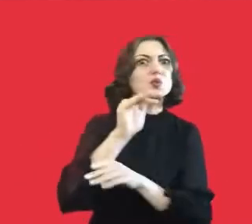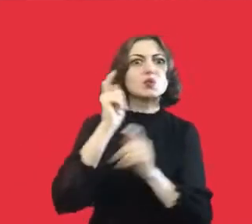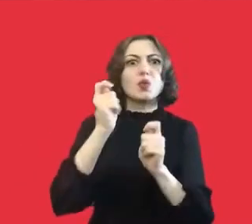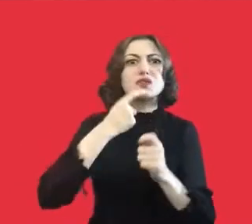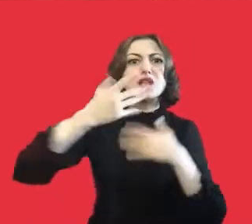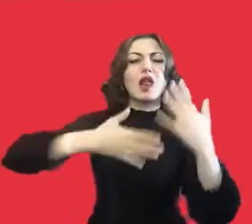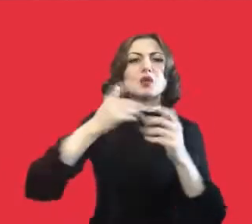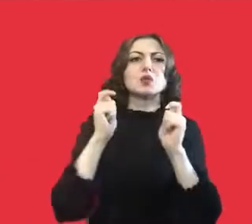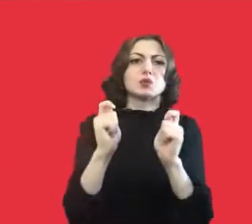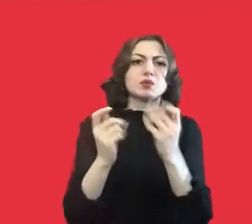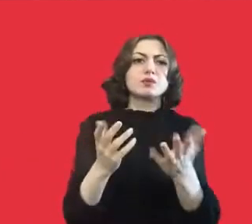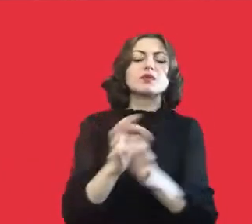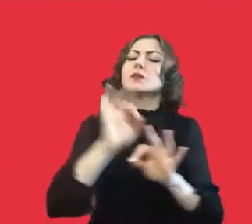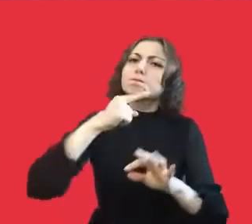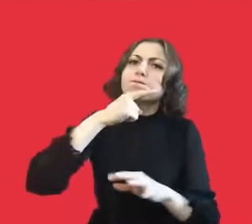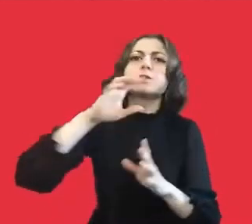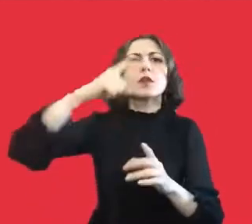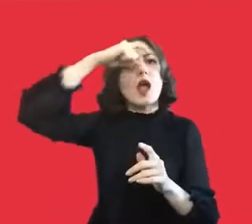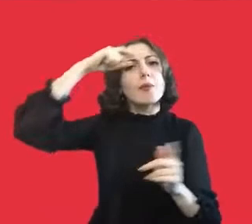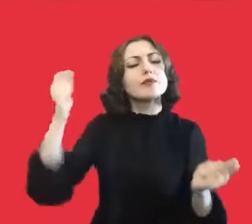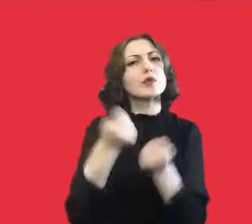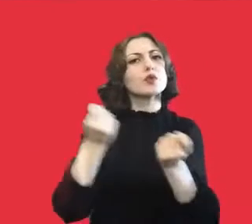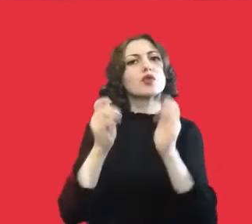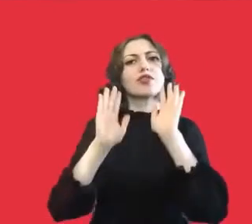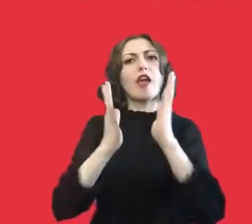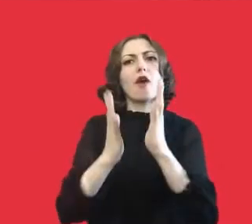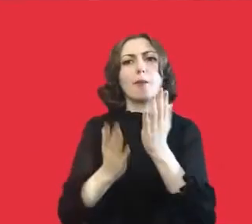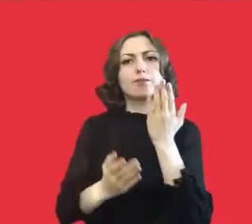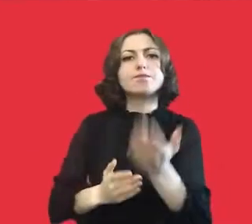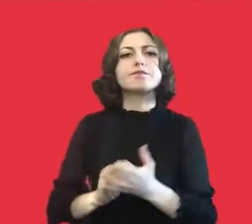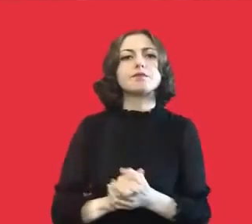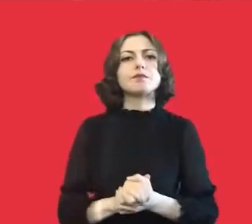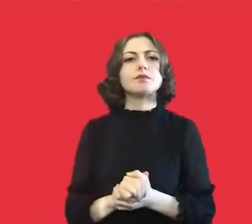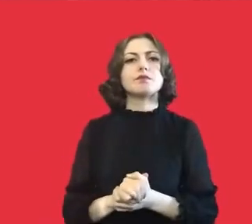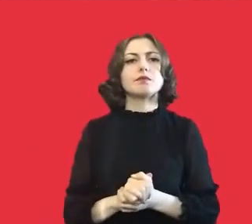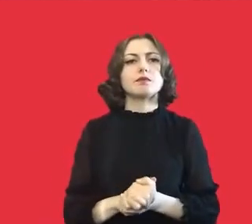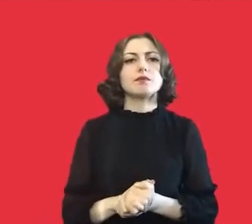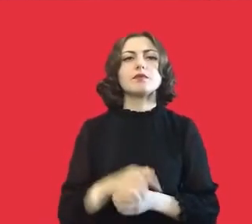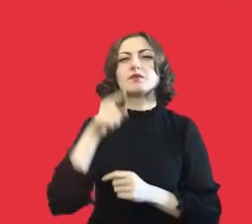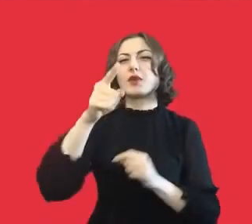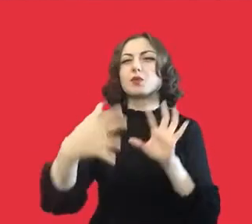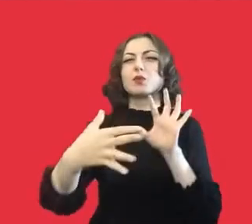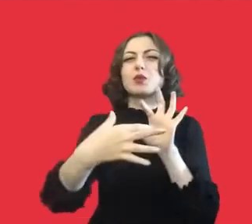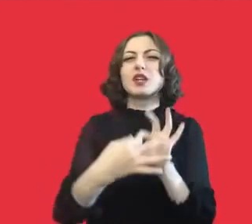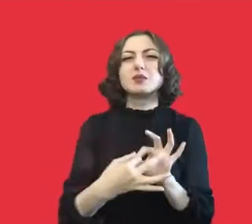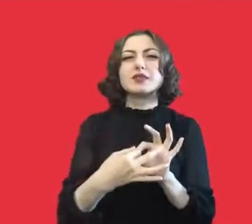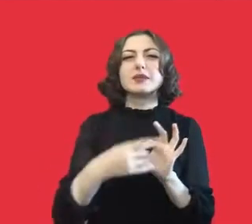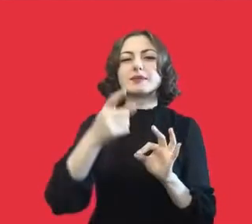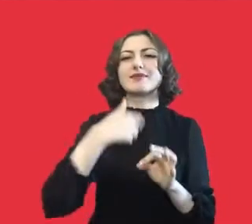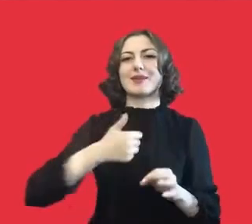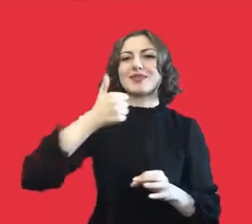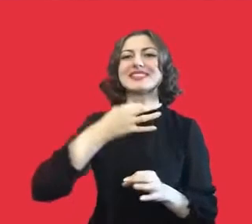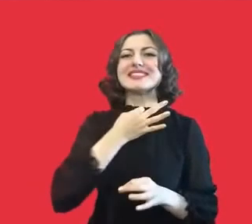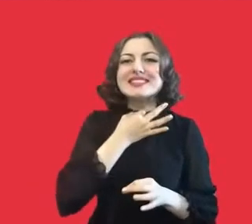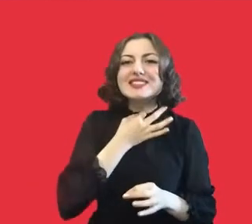durdurak bilmeden çalışmalarına devam ediyor. Bu bağlamda başkanım size benim 3 sorum